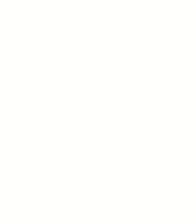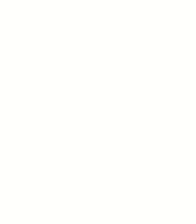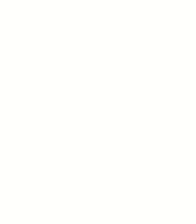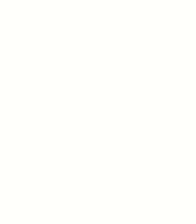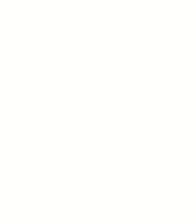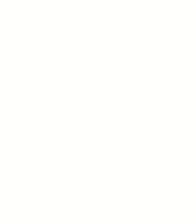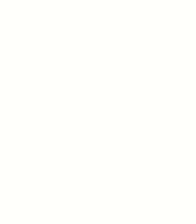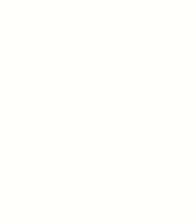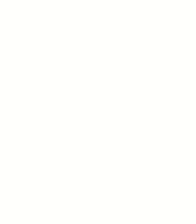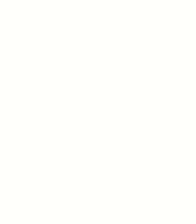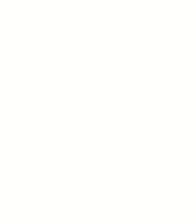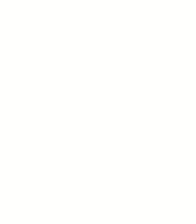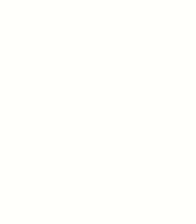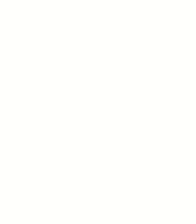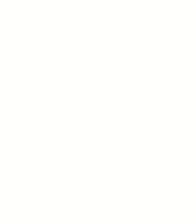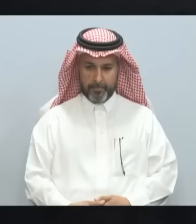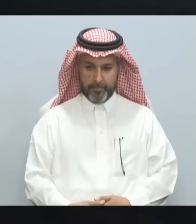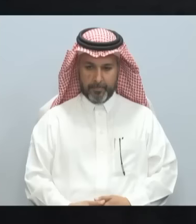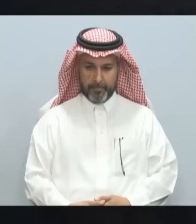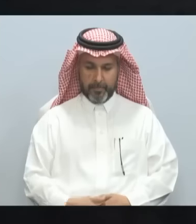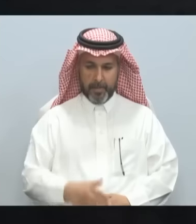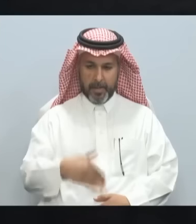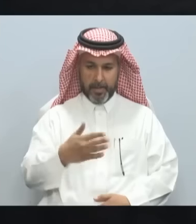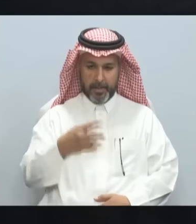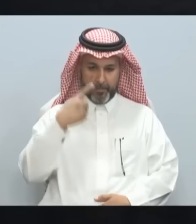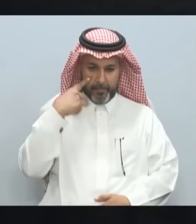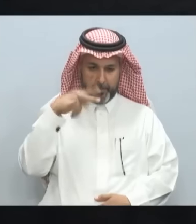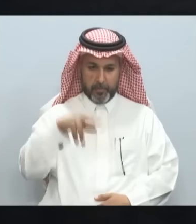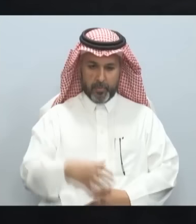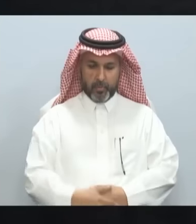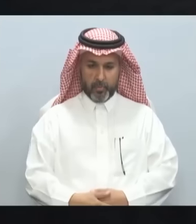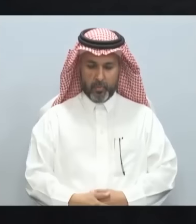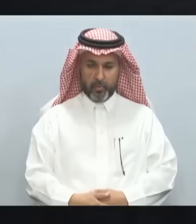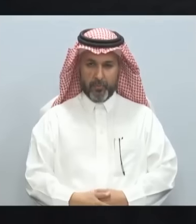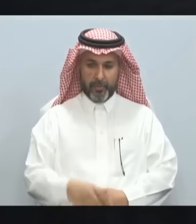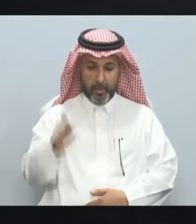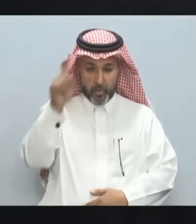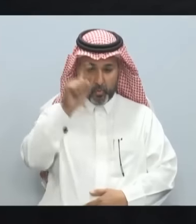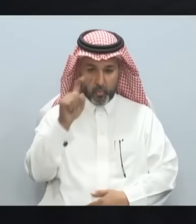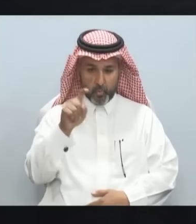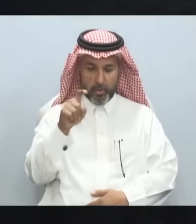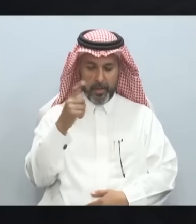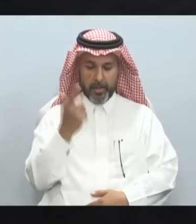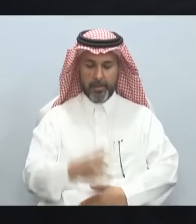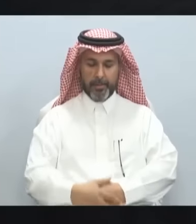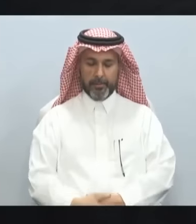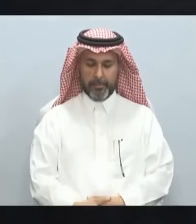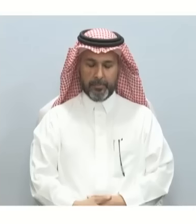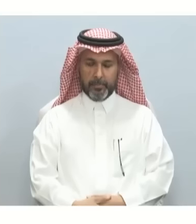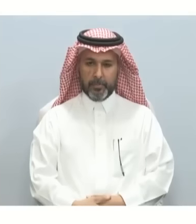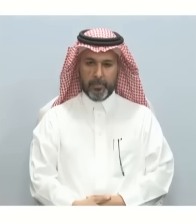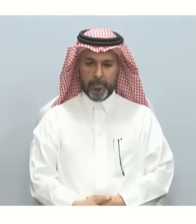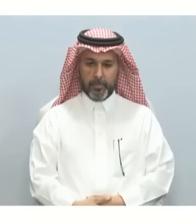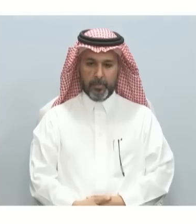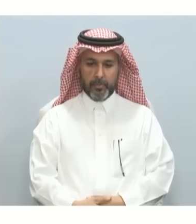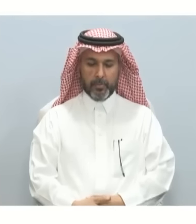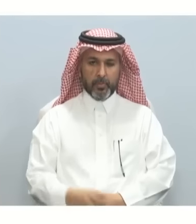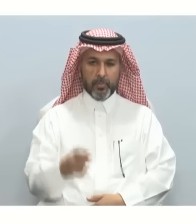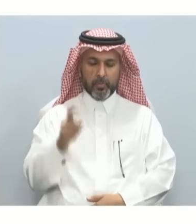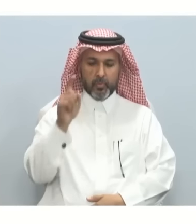بارك الله فيك بس عزاكم الله الان يا مبدعين ننتقل الى التدريبات لدينا هنا فقره تاكد